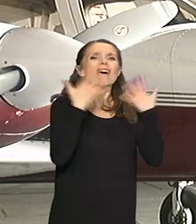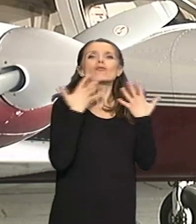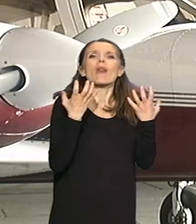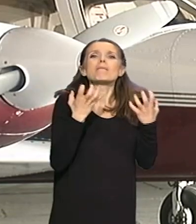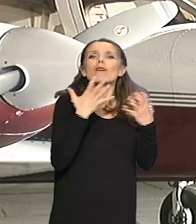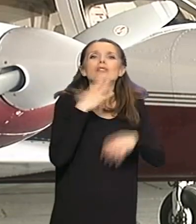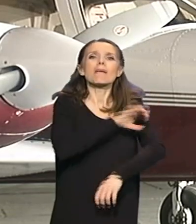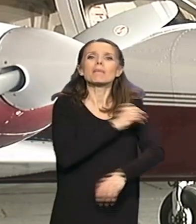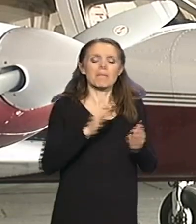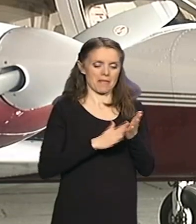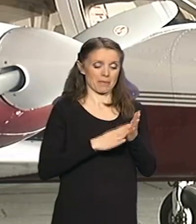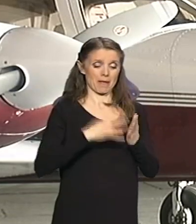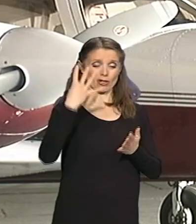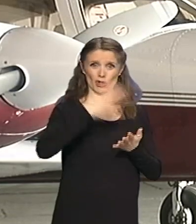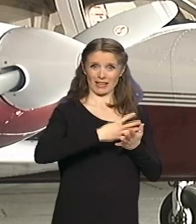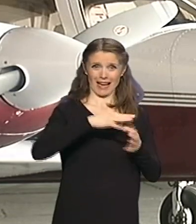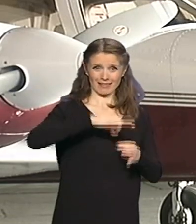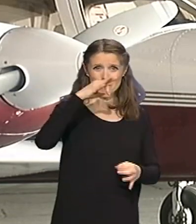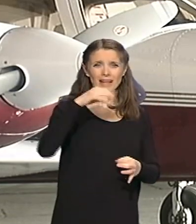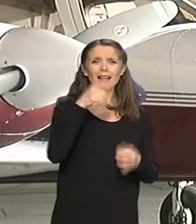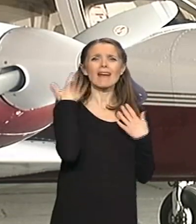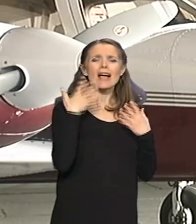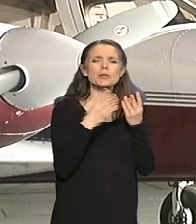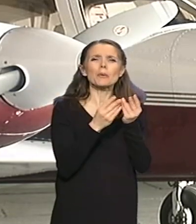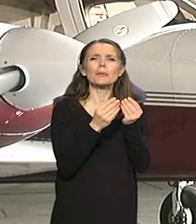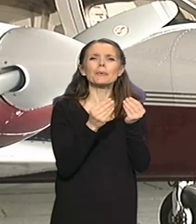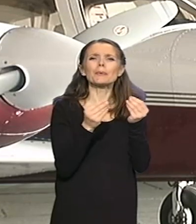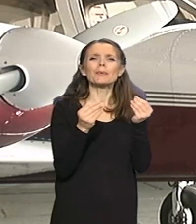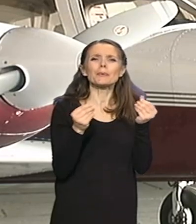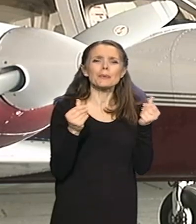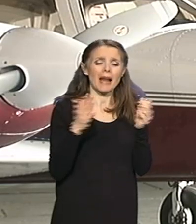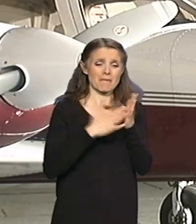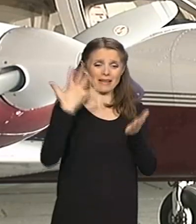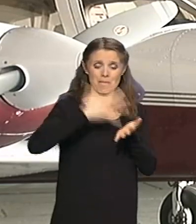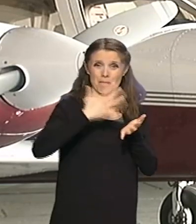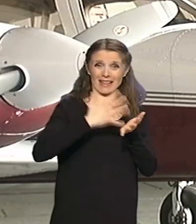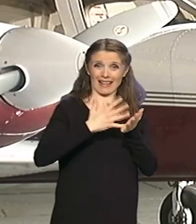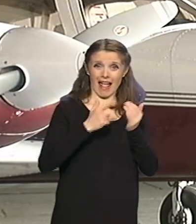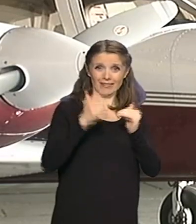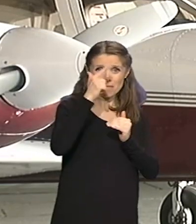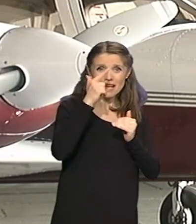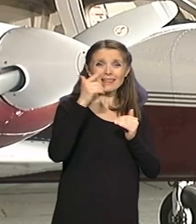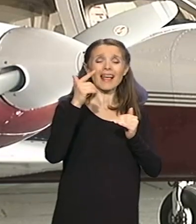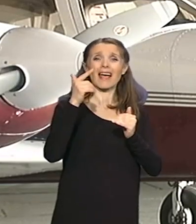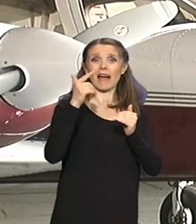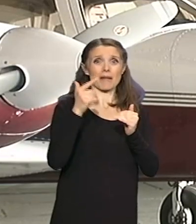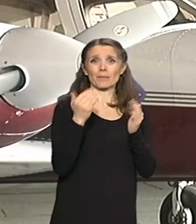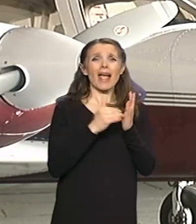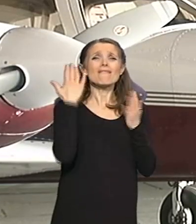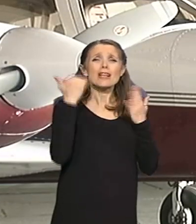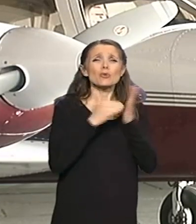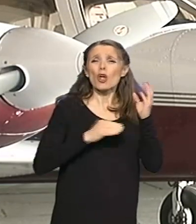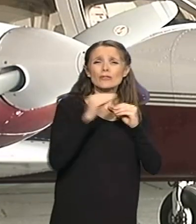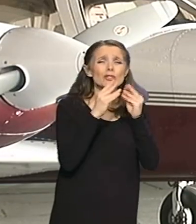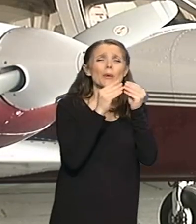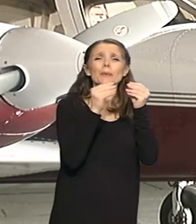je vazduh mnogo ređi, na 5500 metara nama je polovina atmosfere. Na visini iskakanja nam je bila samo